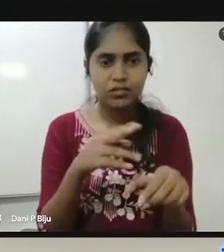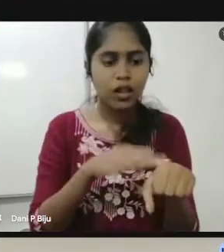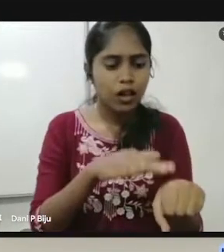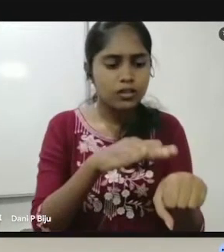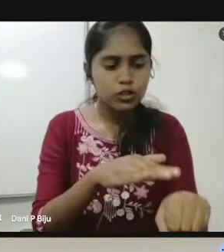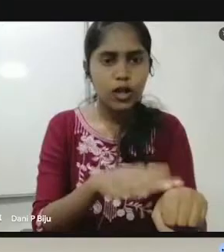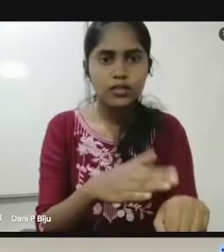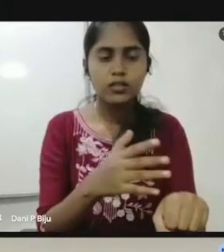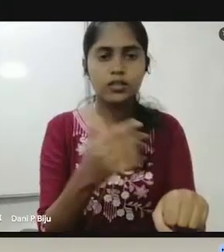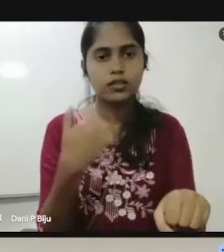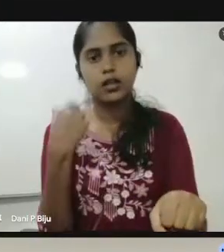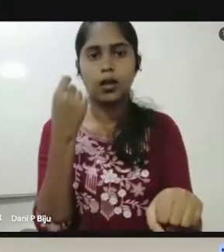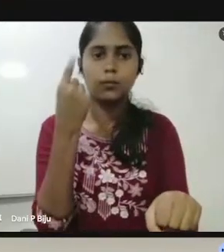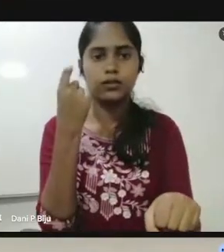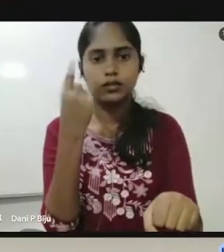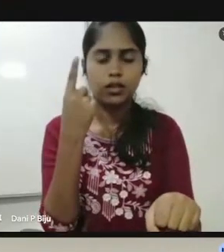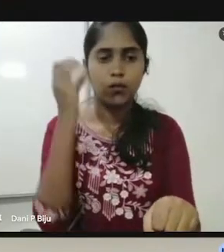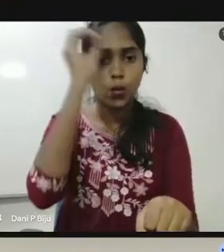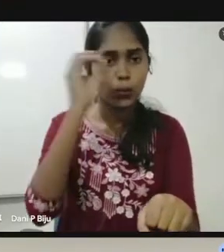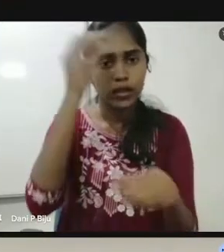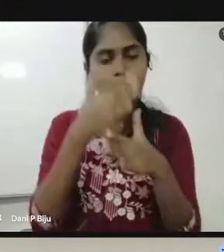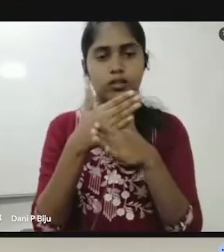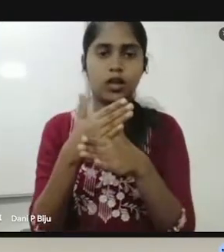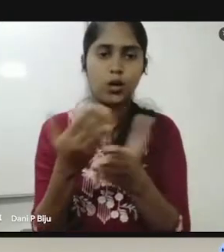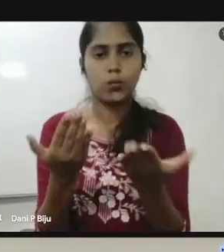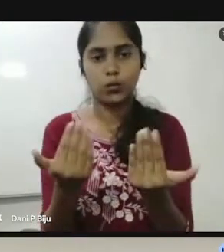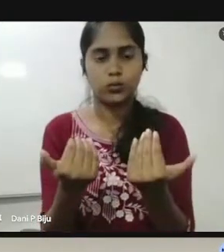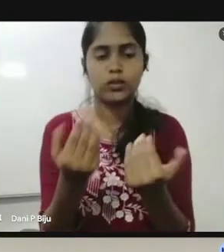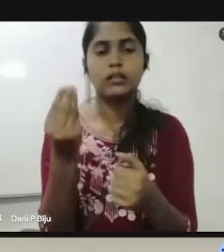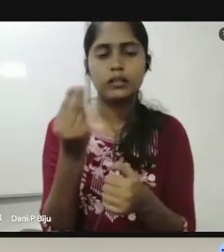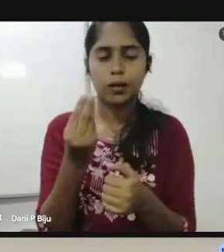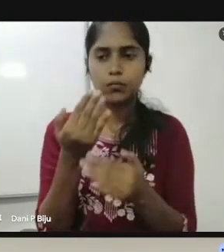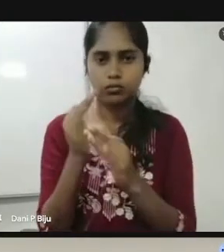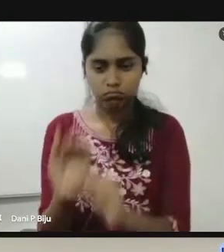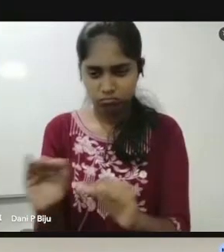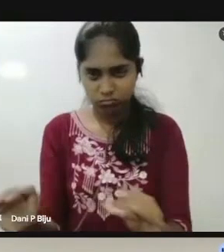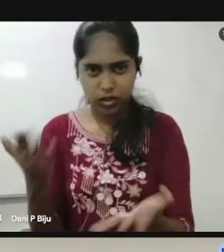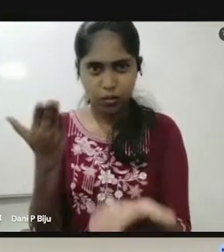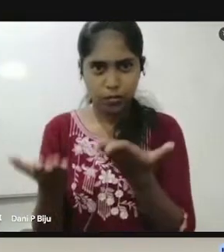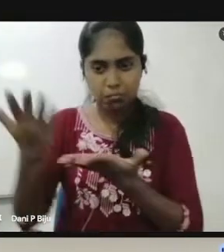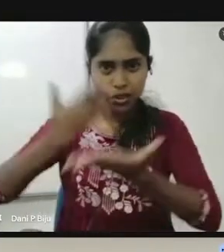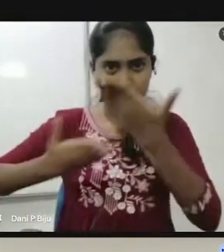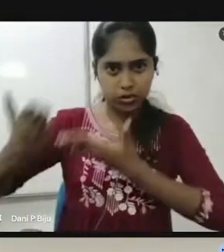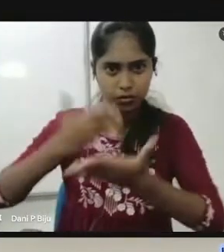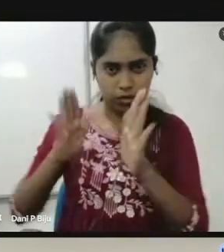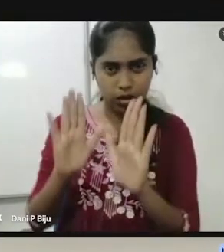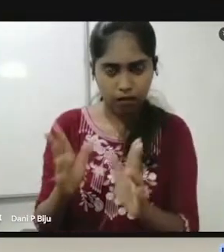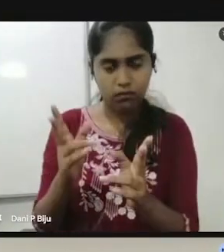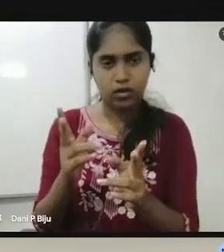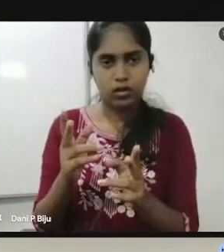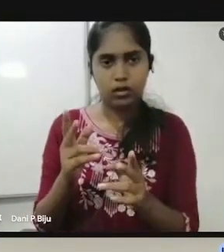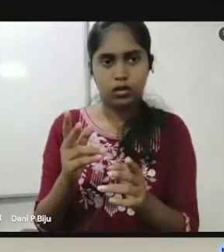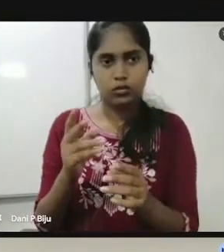നമുക്ക് വളരെ വൈകല്യങ്ങൾ കൂടുതലുള്ള സിവിയർ ഉള്ള കുട്ടികൾക്കോ അല്ലെങ്കിൽ തീരെ ചെറിയ കുഞ്ഞുങ്ങൾക്ക്, ചിത്രങ്ങൾ